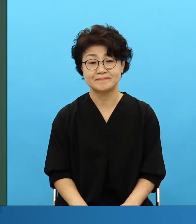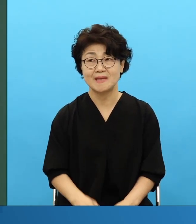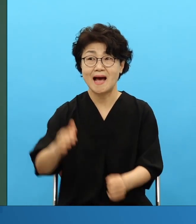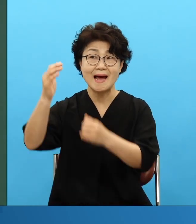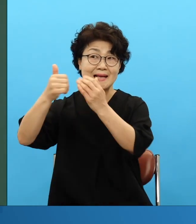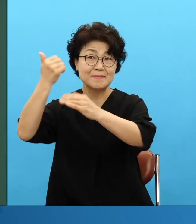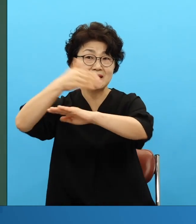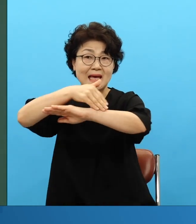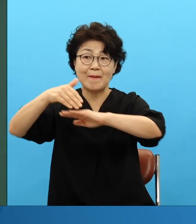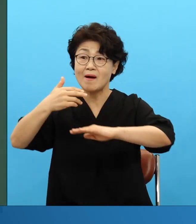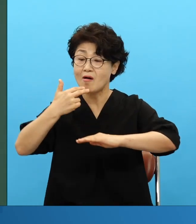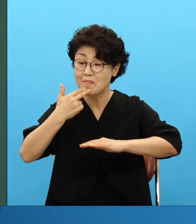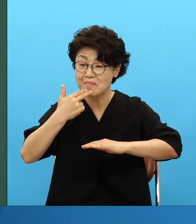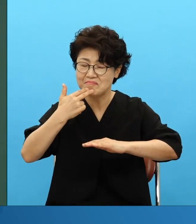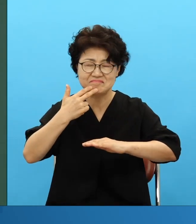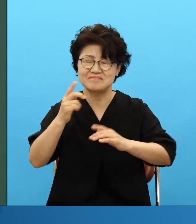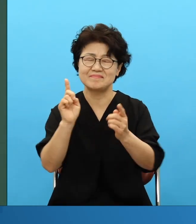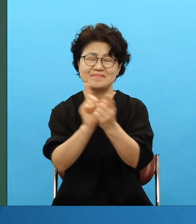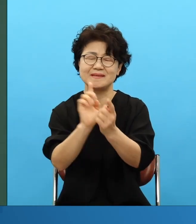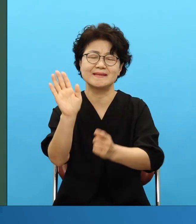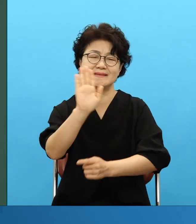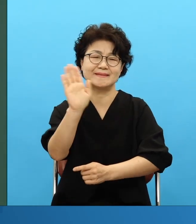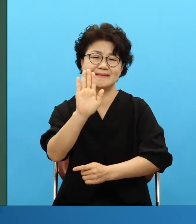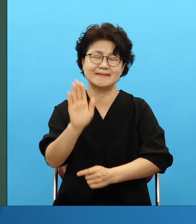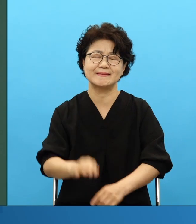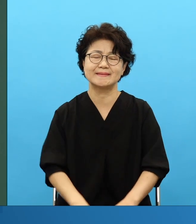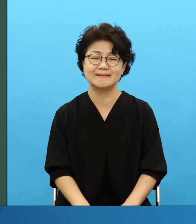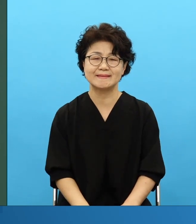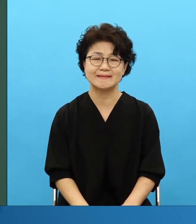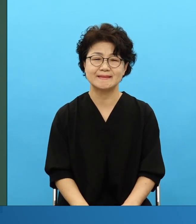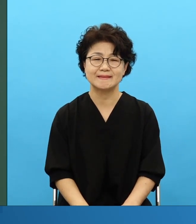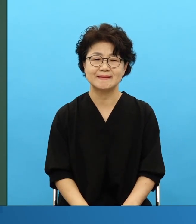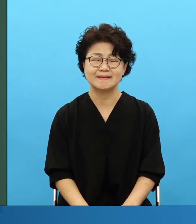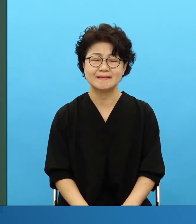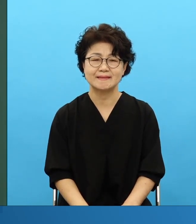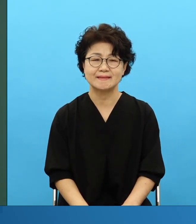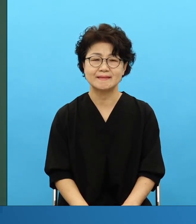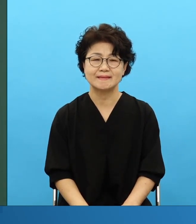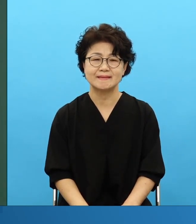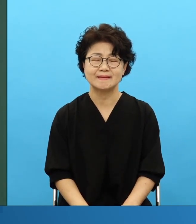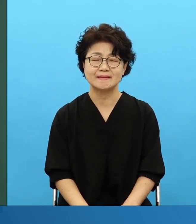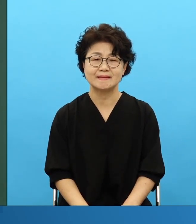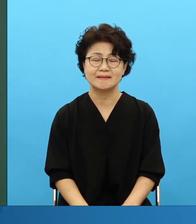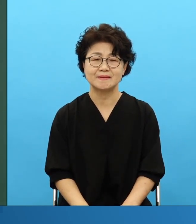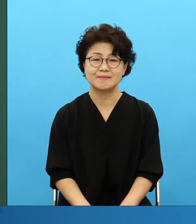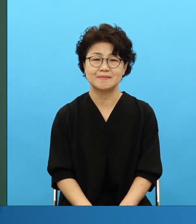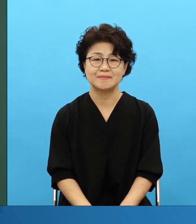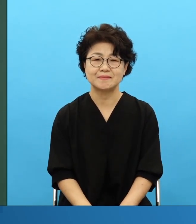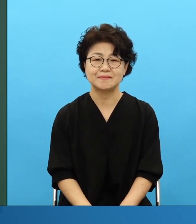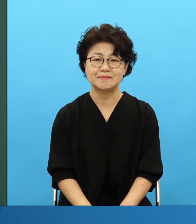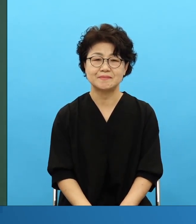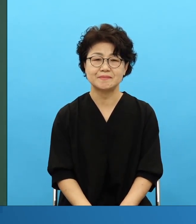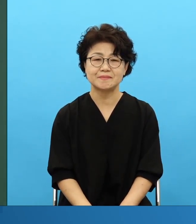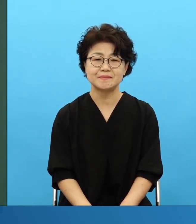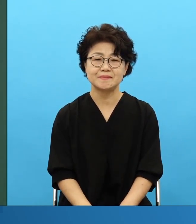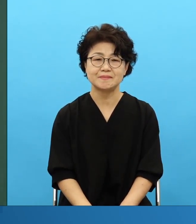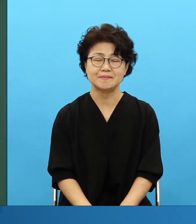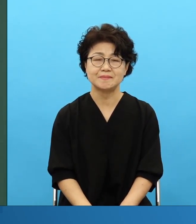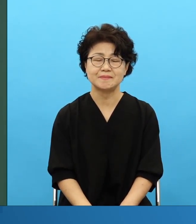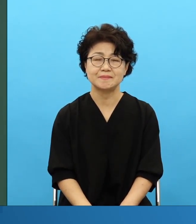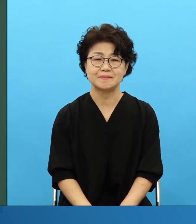losing the essence, you're not going to God's plan. 그러니까 더 쉬운 말로 저는 전도 현장을 딱 갔을